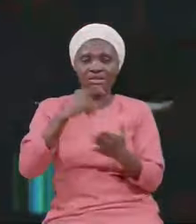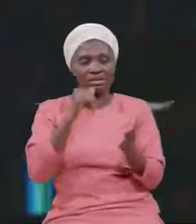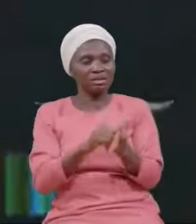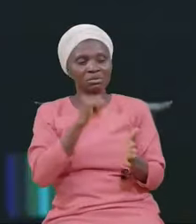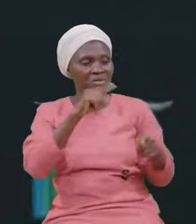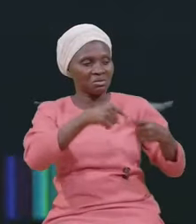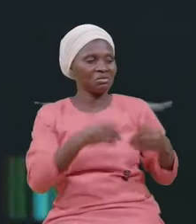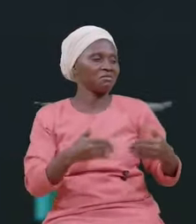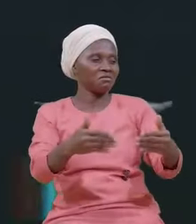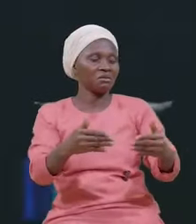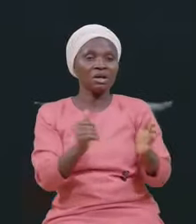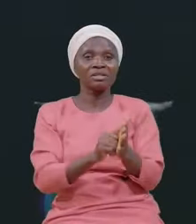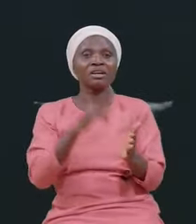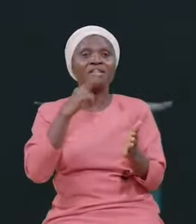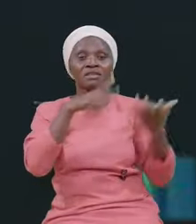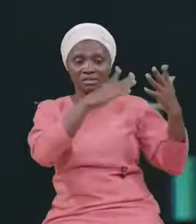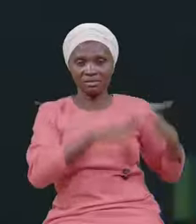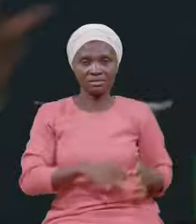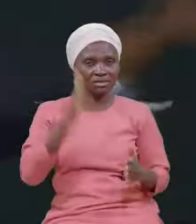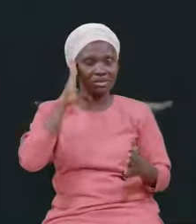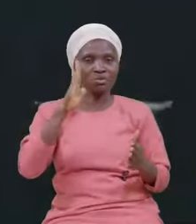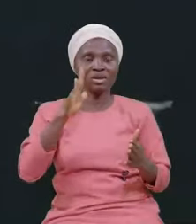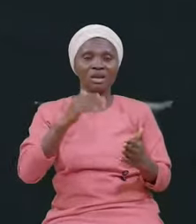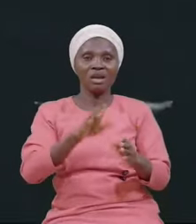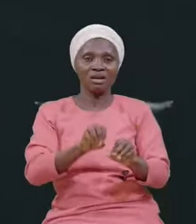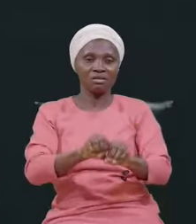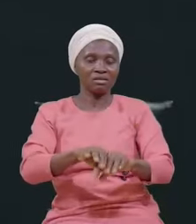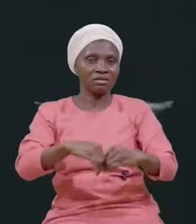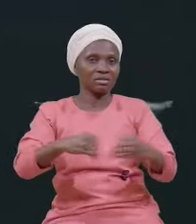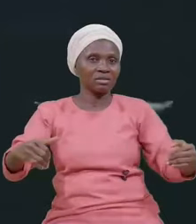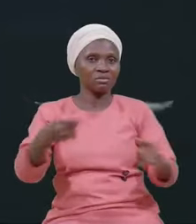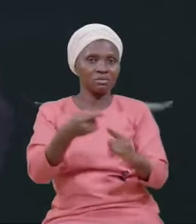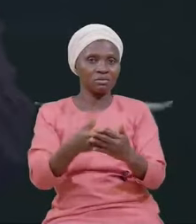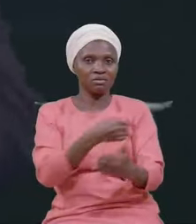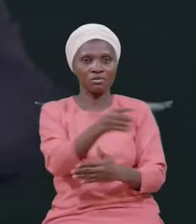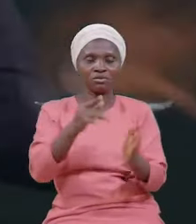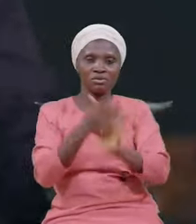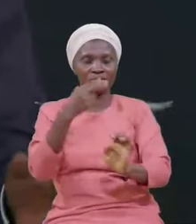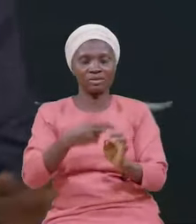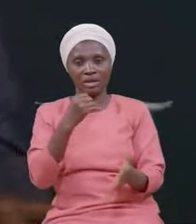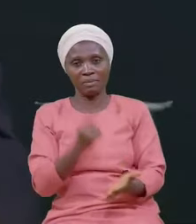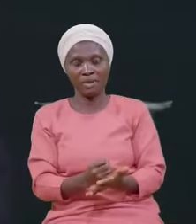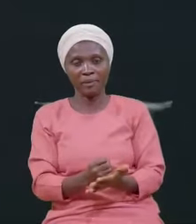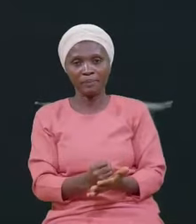les Amalécites du pays, dans le désert, les ont bloqués. Et